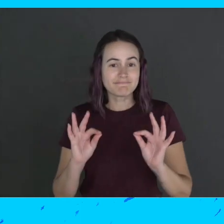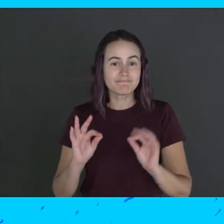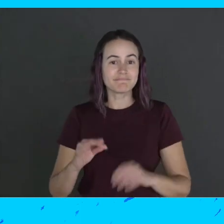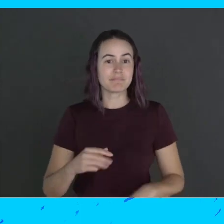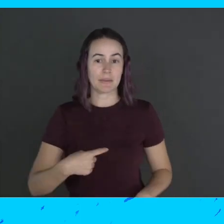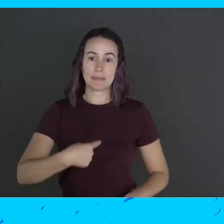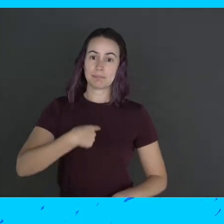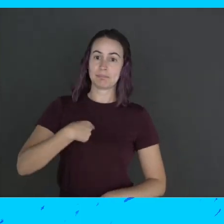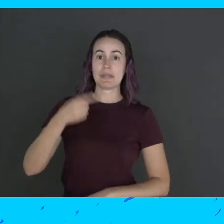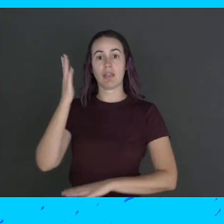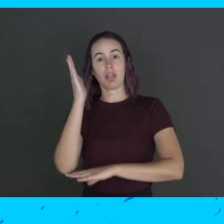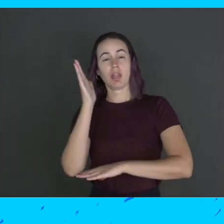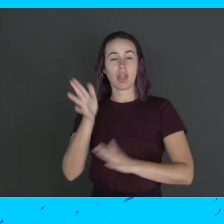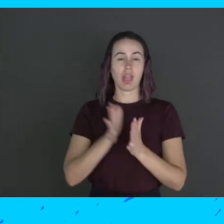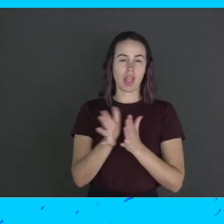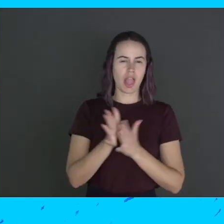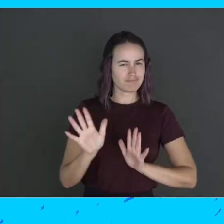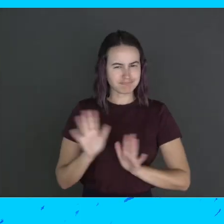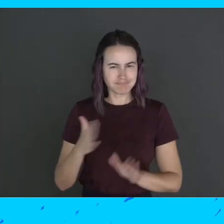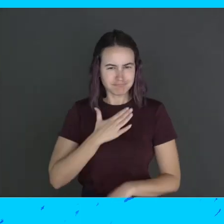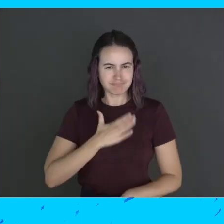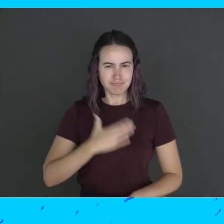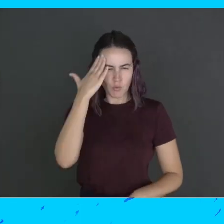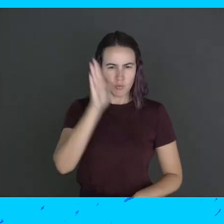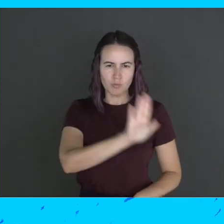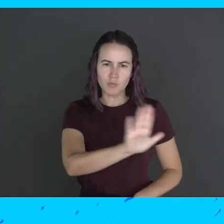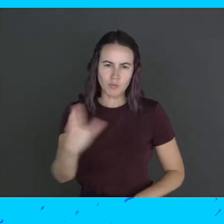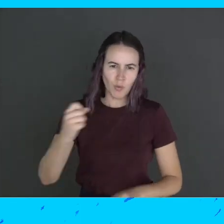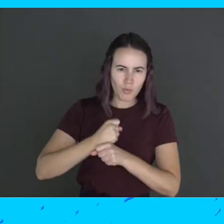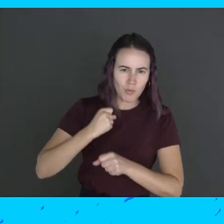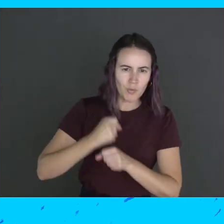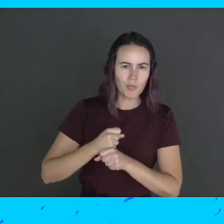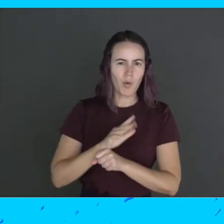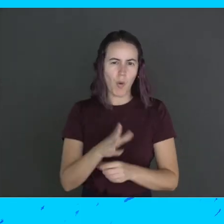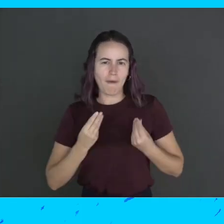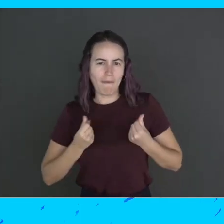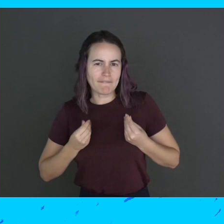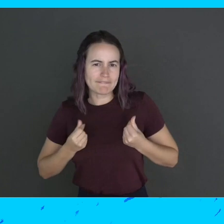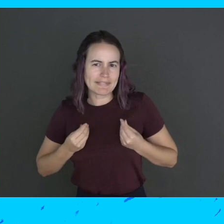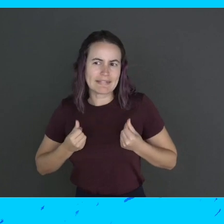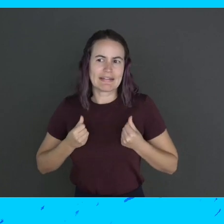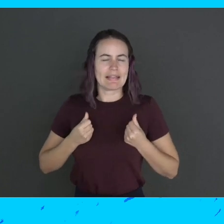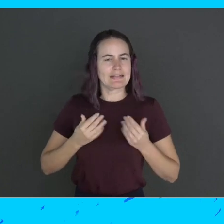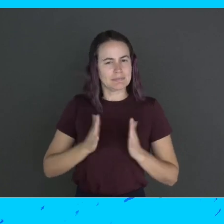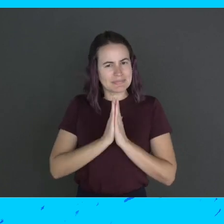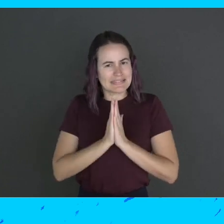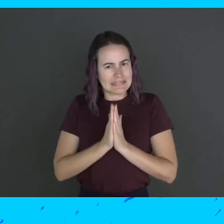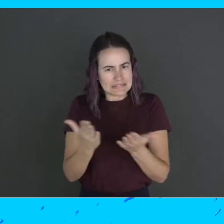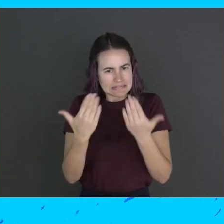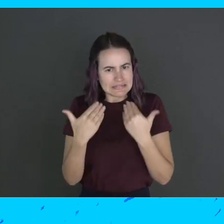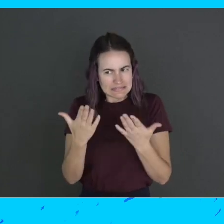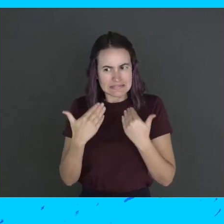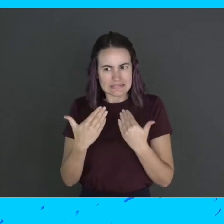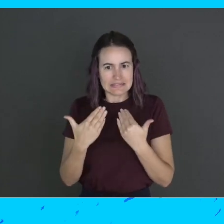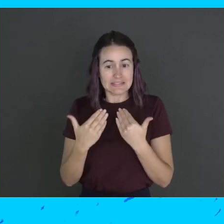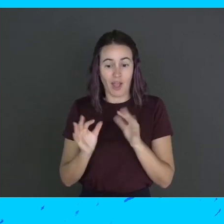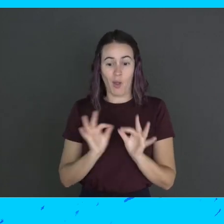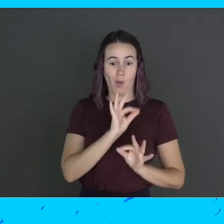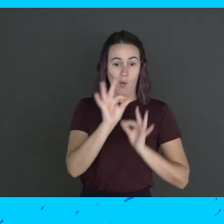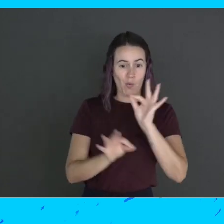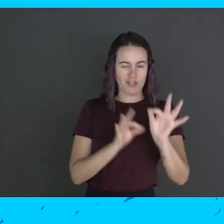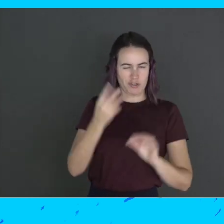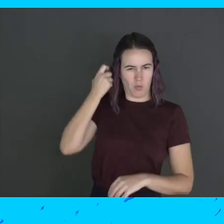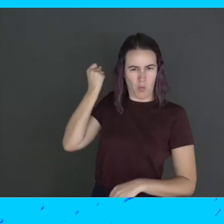complets sur la plateforme et nous allons si les